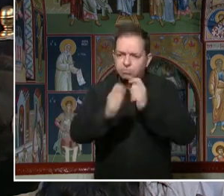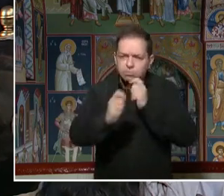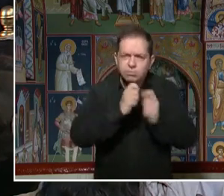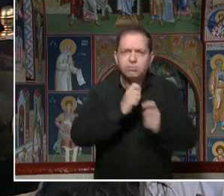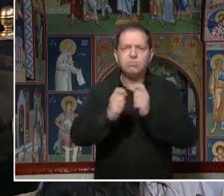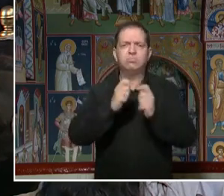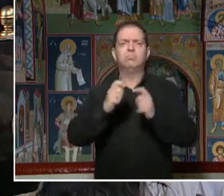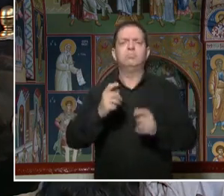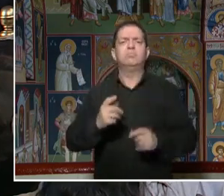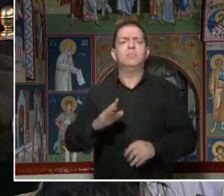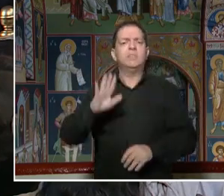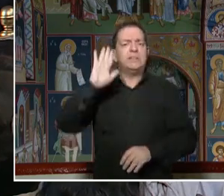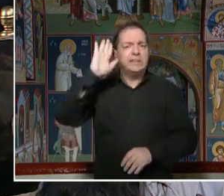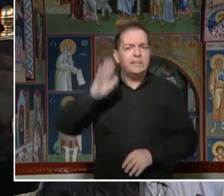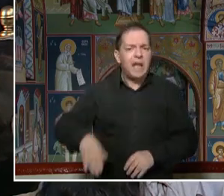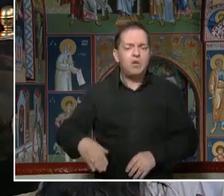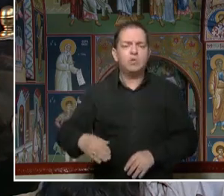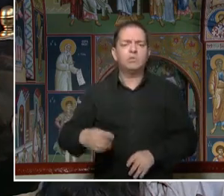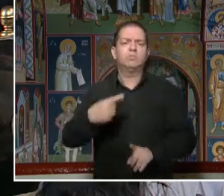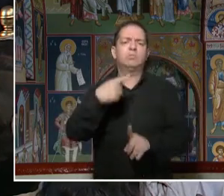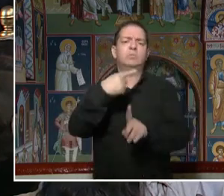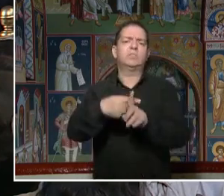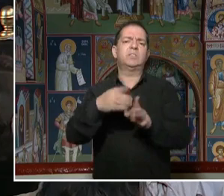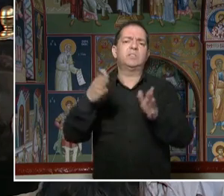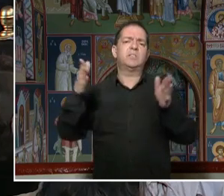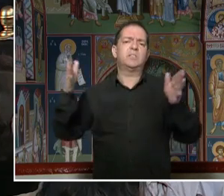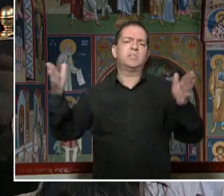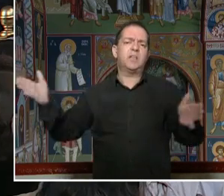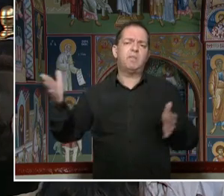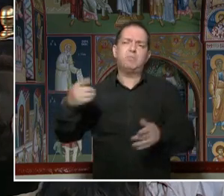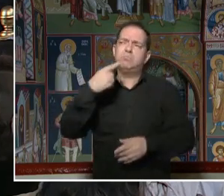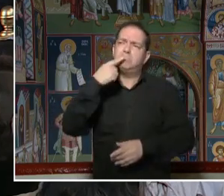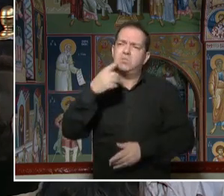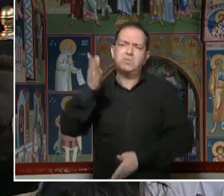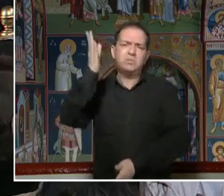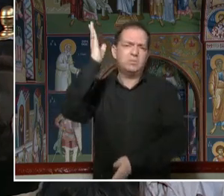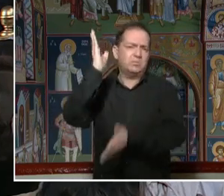αποκορύφωμα το θείο πάθος και τη σταύρωσή του.